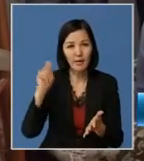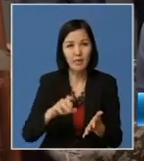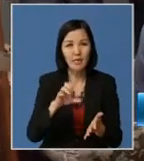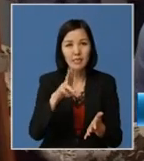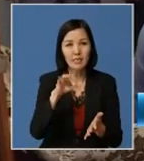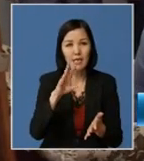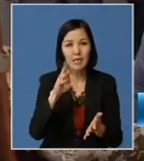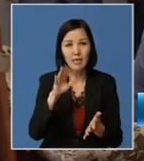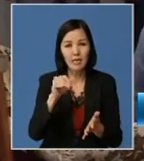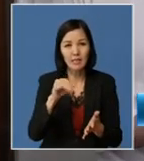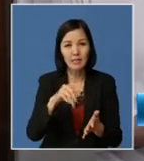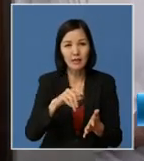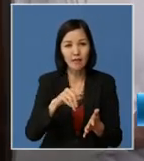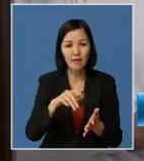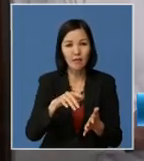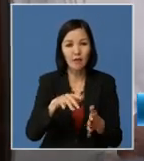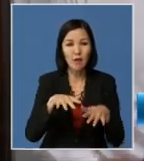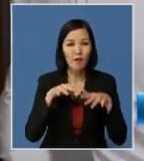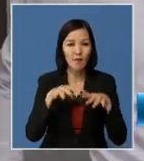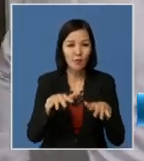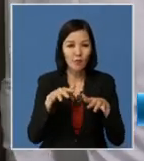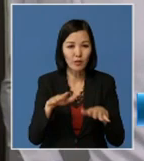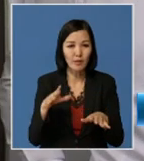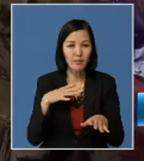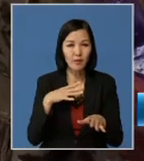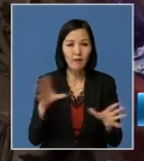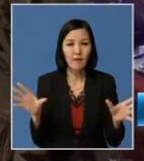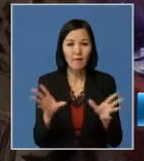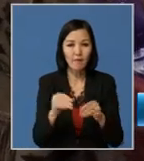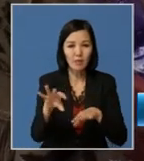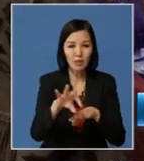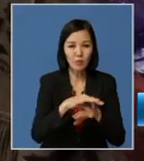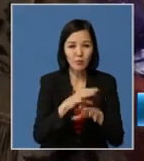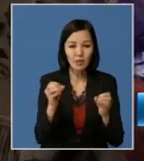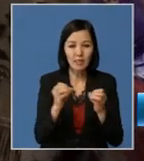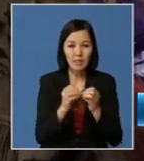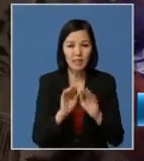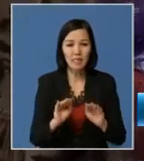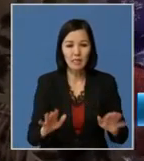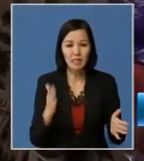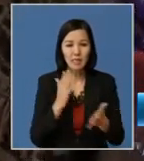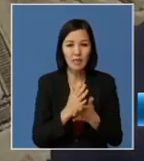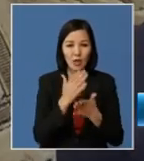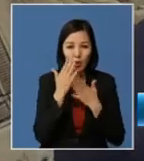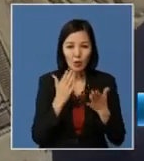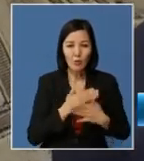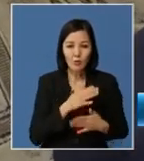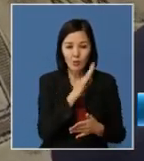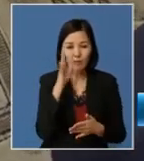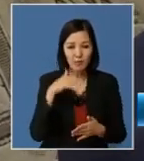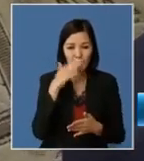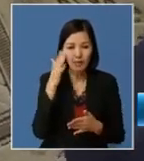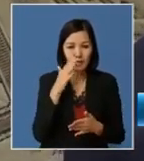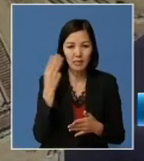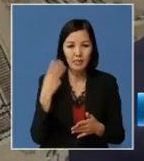За отвагу был представлен ко многим боевым наградам. Вместе с супругой они воспитали 10 детей. Стали любящими прародителями для